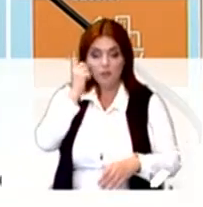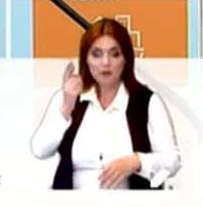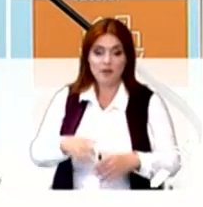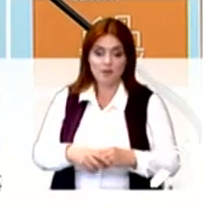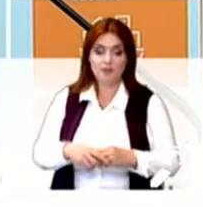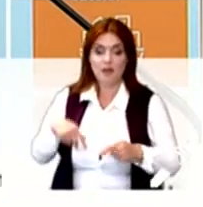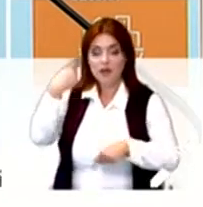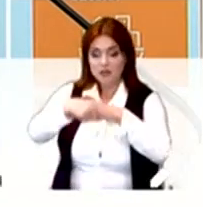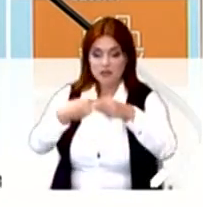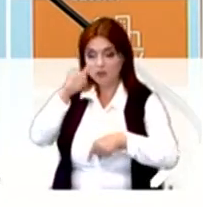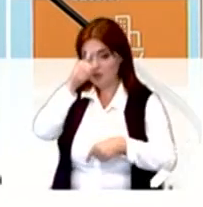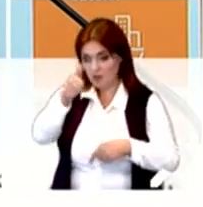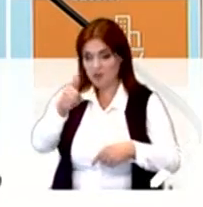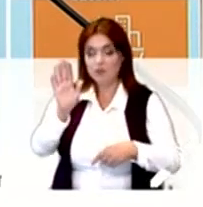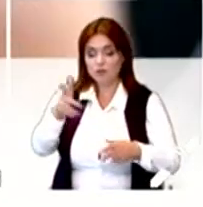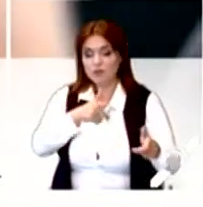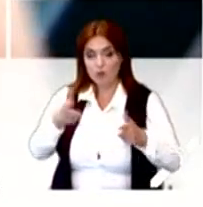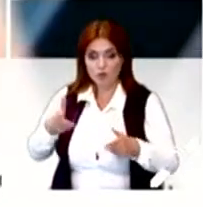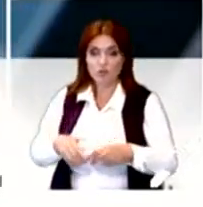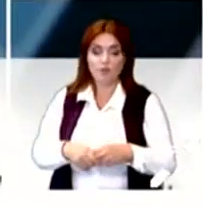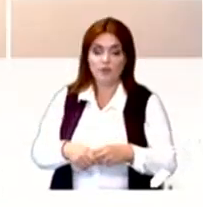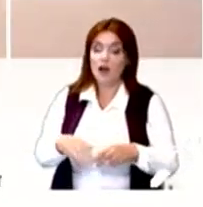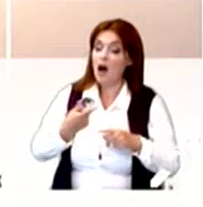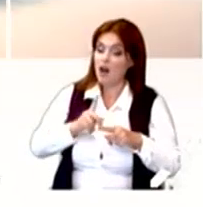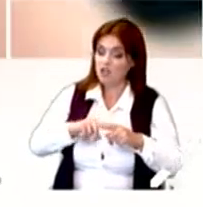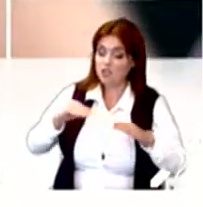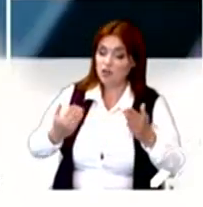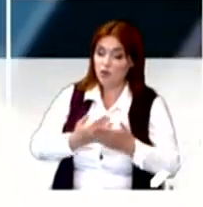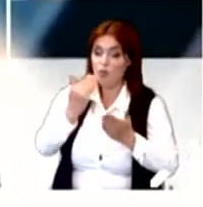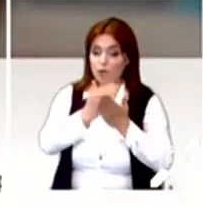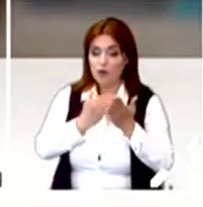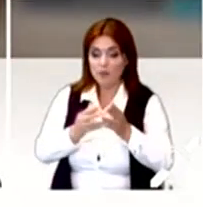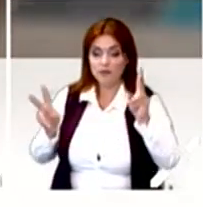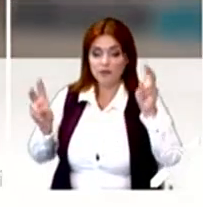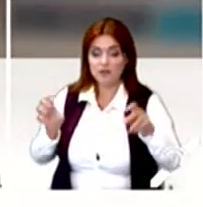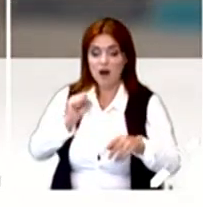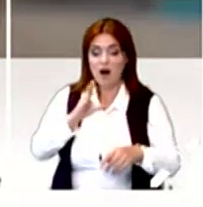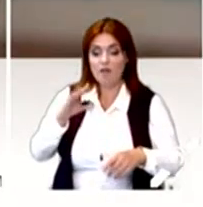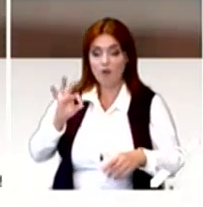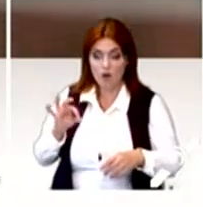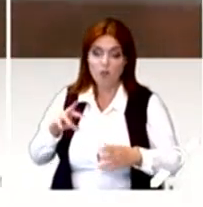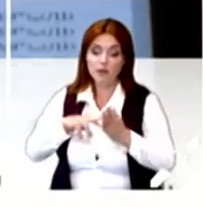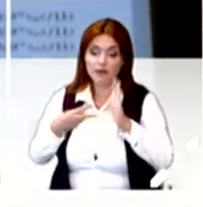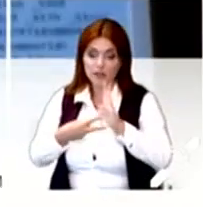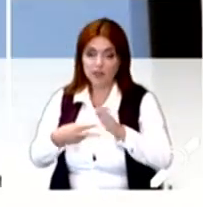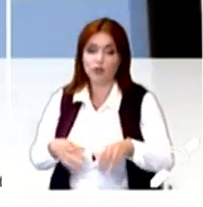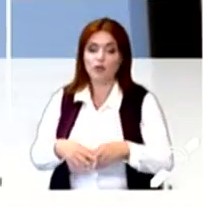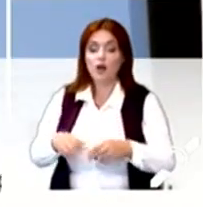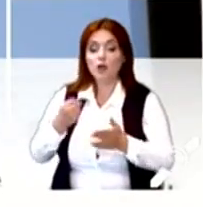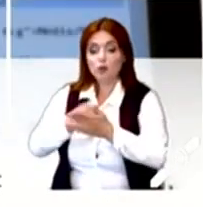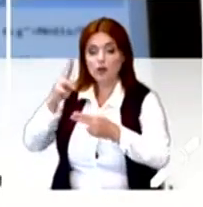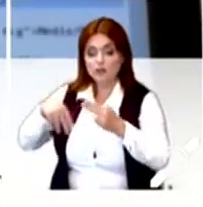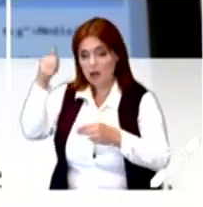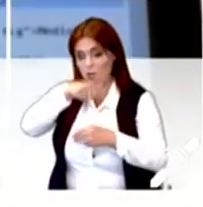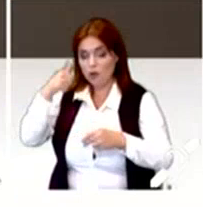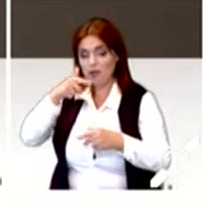urmează să fie disponibilă. Aplicația Evo ar urma să fie lansată la sfârșitul anului și va permite fiecărui cetățean să